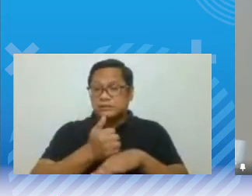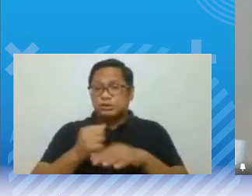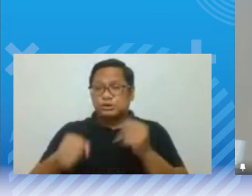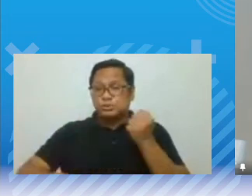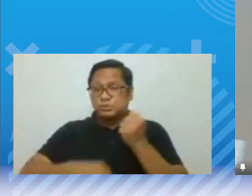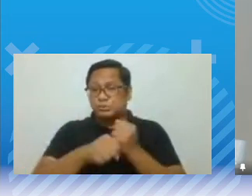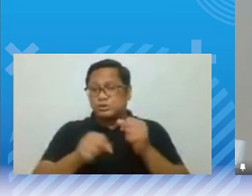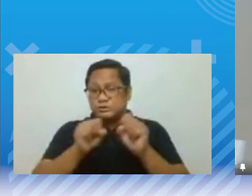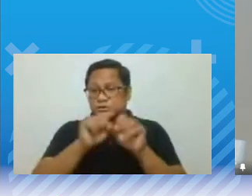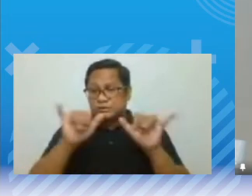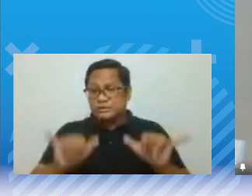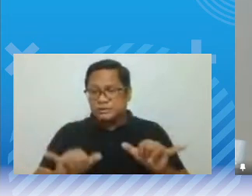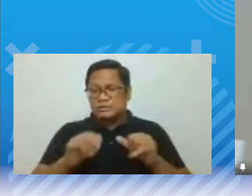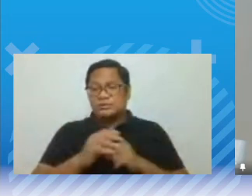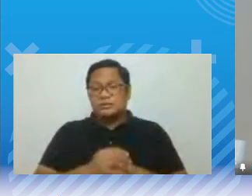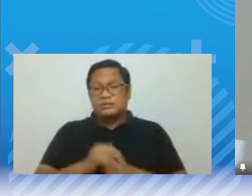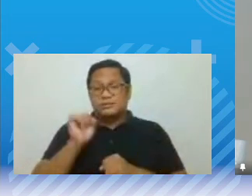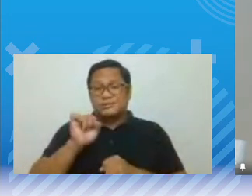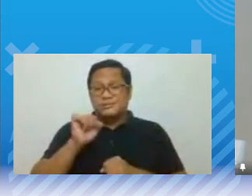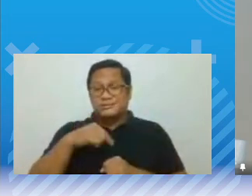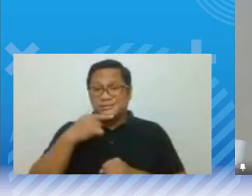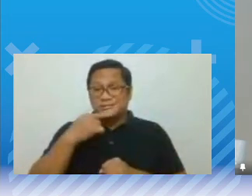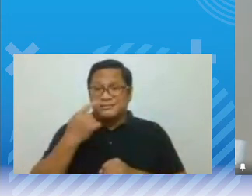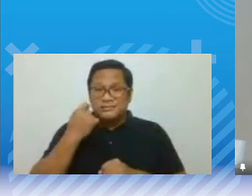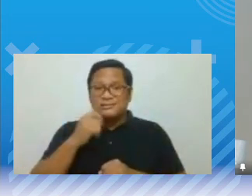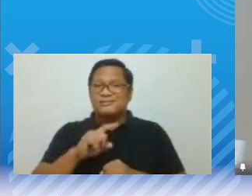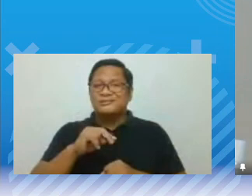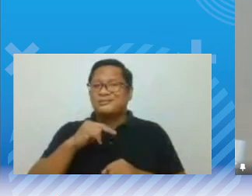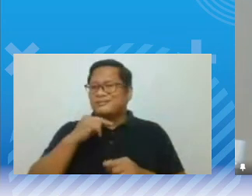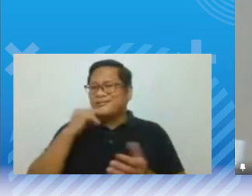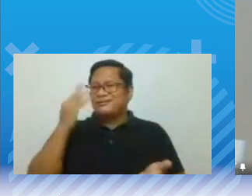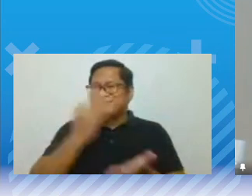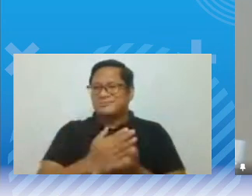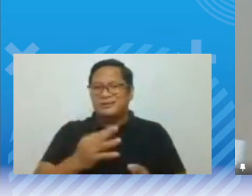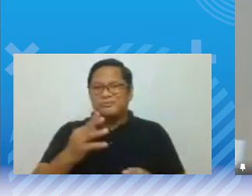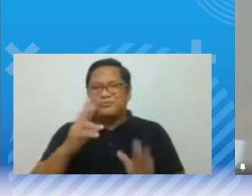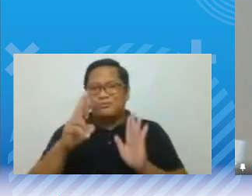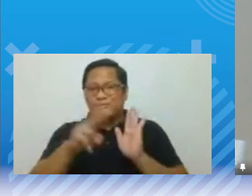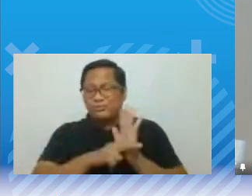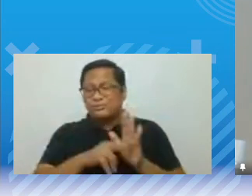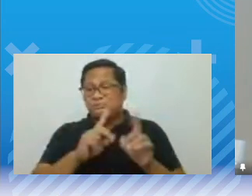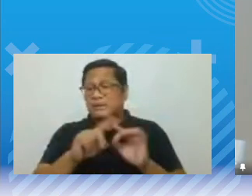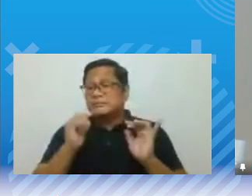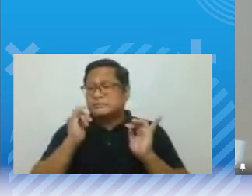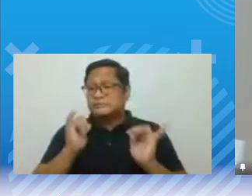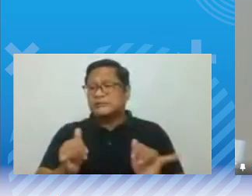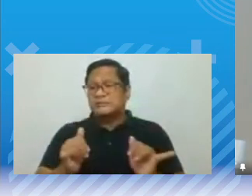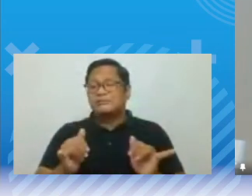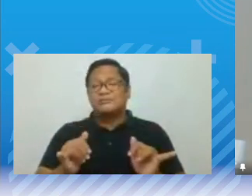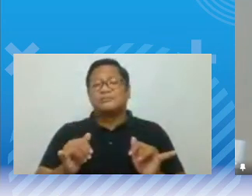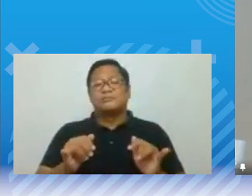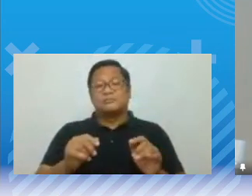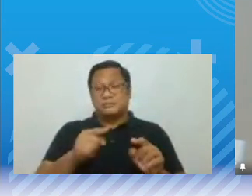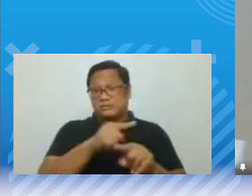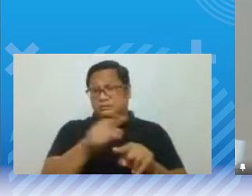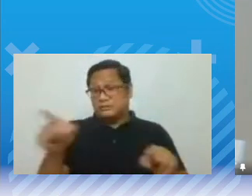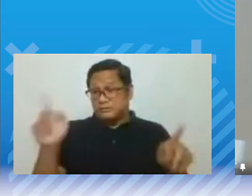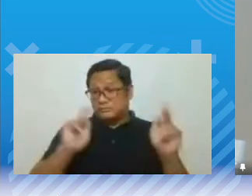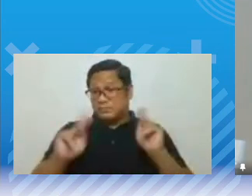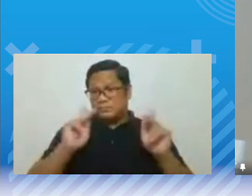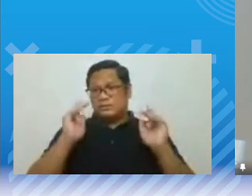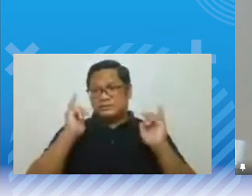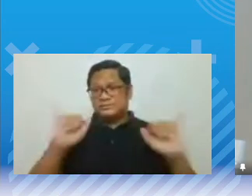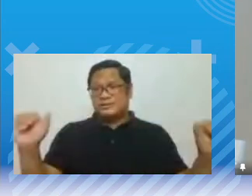Kanina sinasabi ko po sa inyo na hindi natigil yung role natin. Pero at the same time, hindi rin naman nawala yung mga tao around. Andyan pa rin yung mga